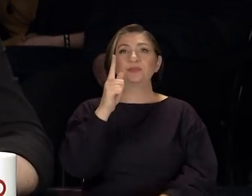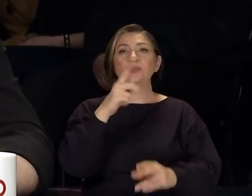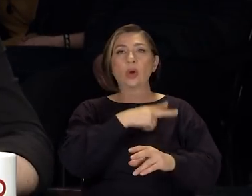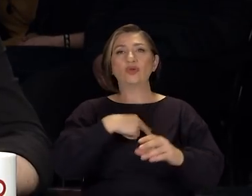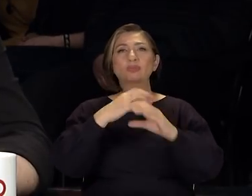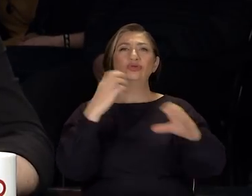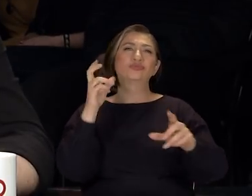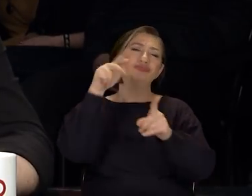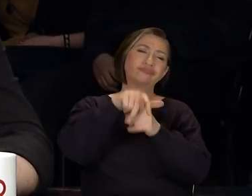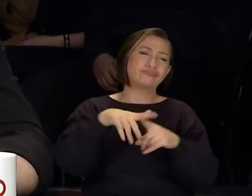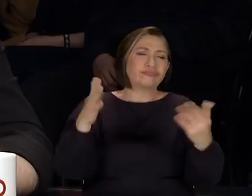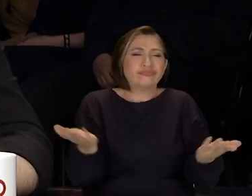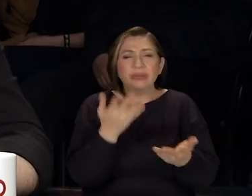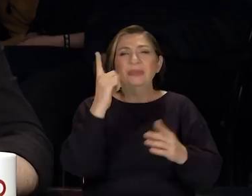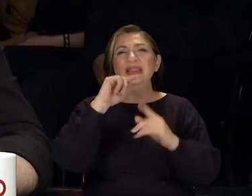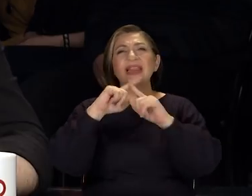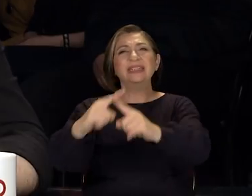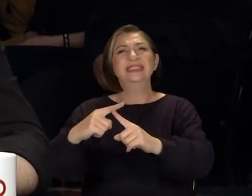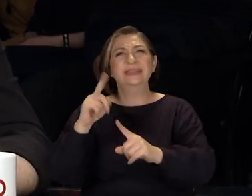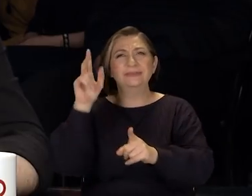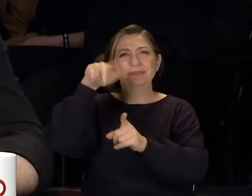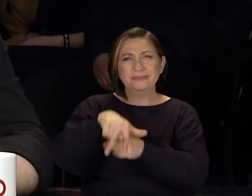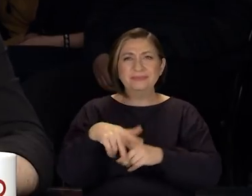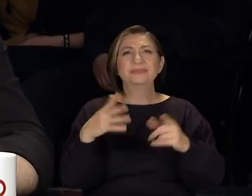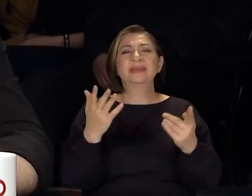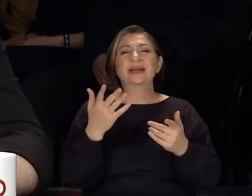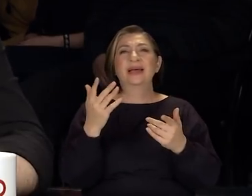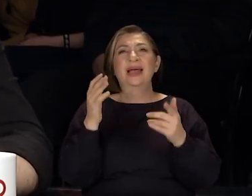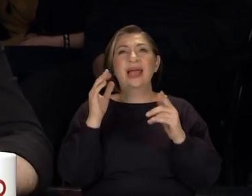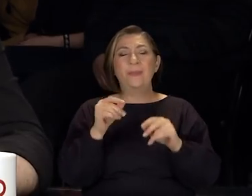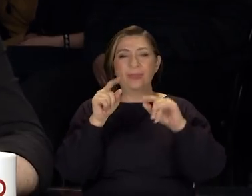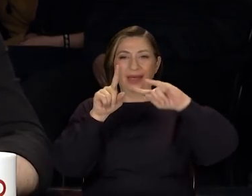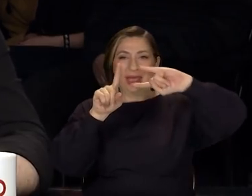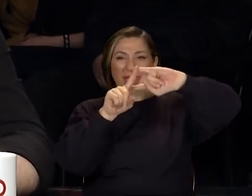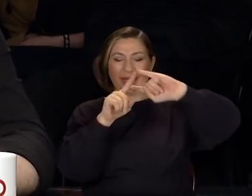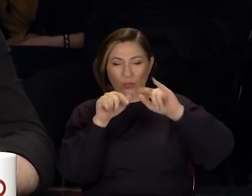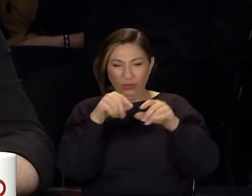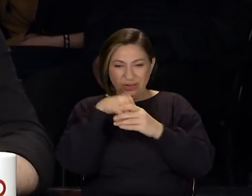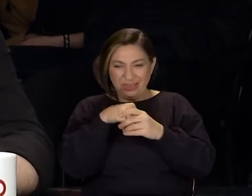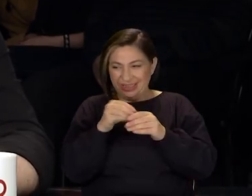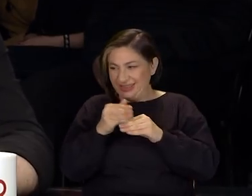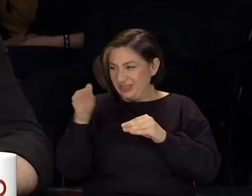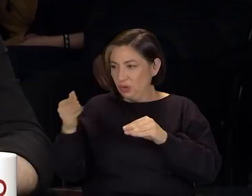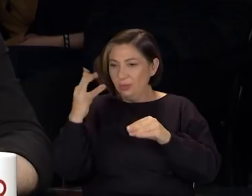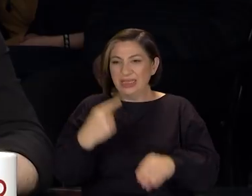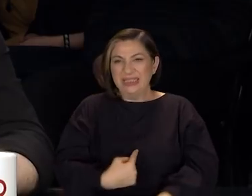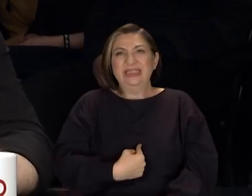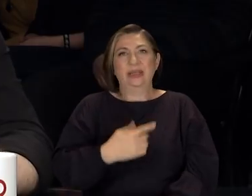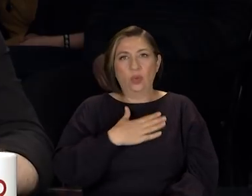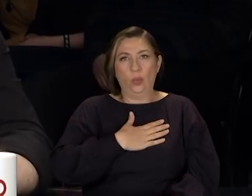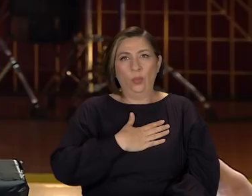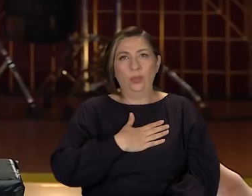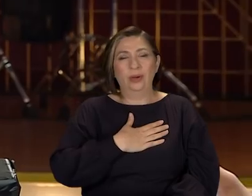otobüse bindiğinde veya bir taksiye bindiğinde hep karenin dışında kalmakta bunu hissettiğim zamanlar oluyor.